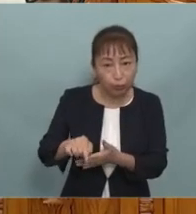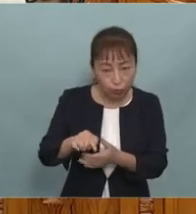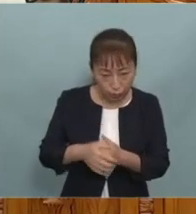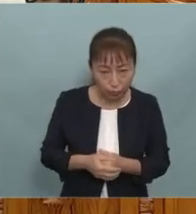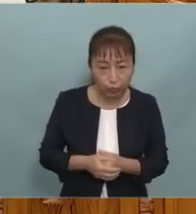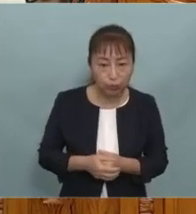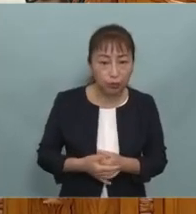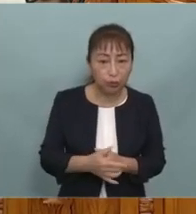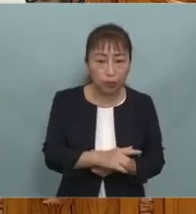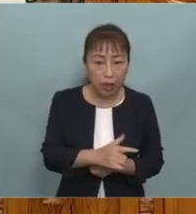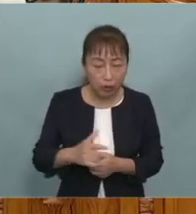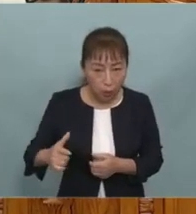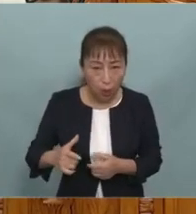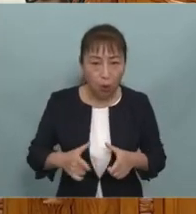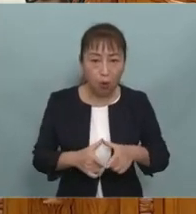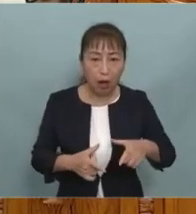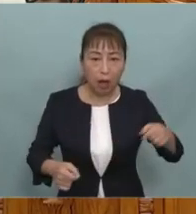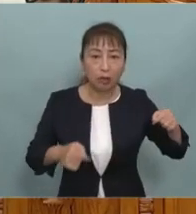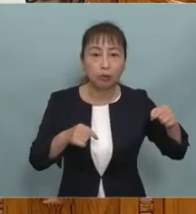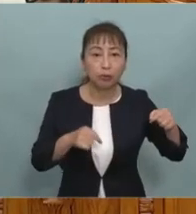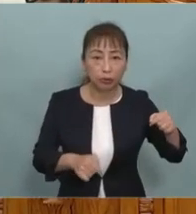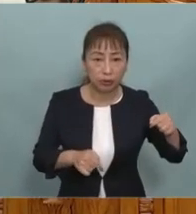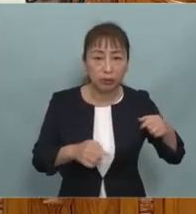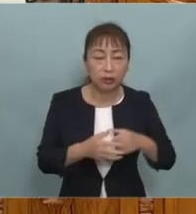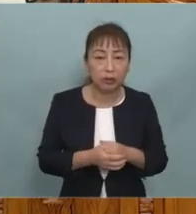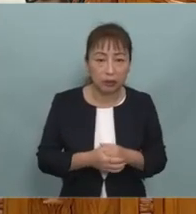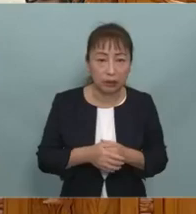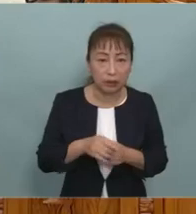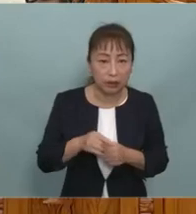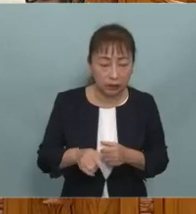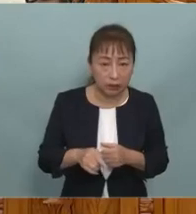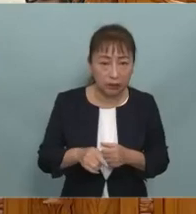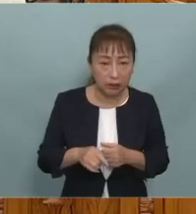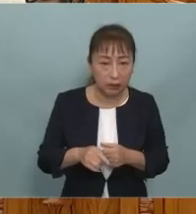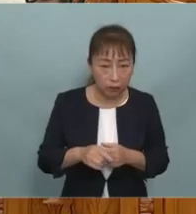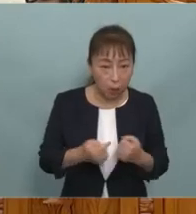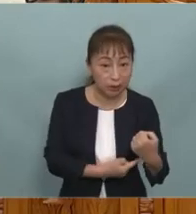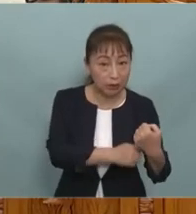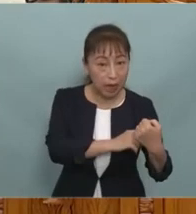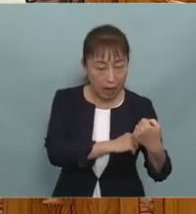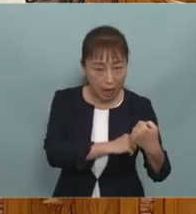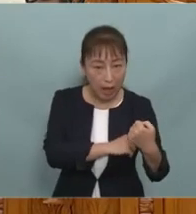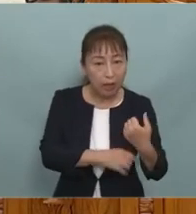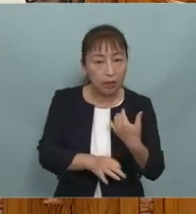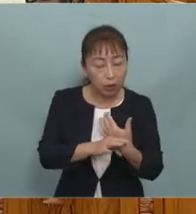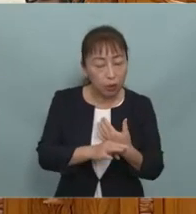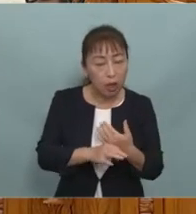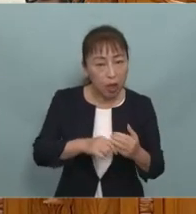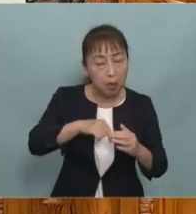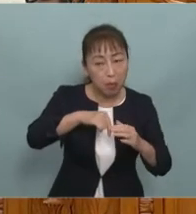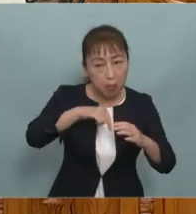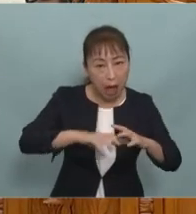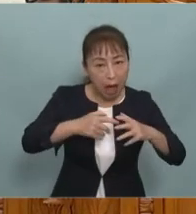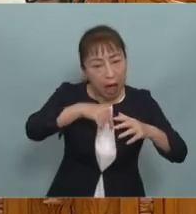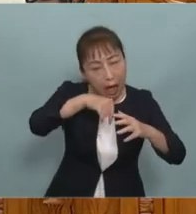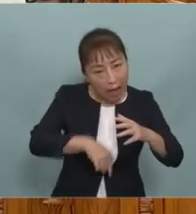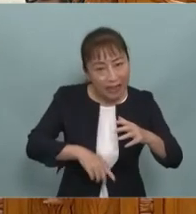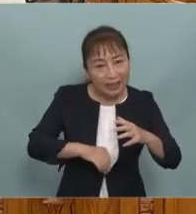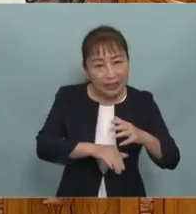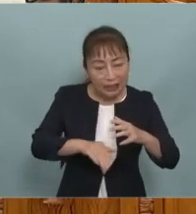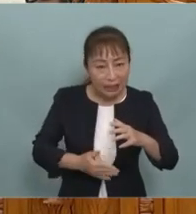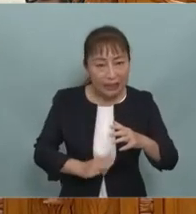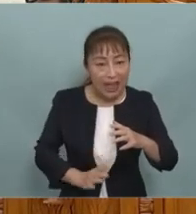化と合わせ我が国が高い在力を持つ地熱など再生可能エネルギー